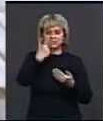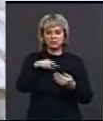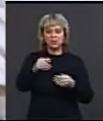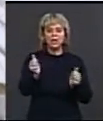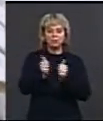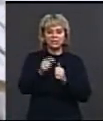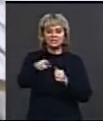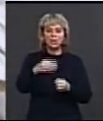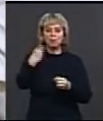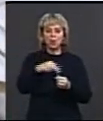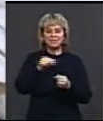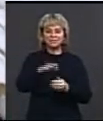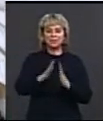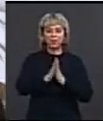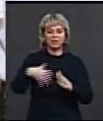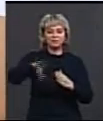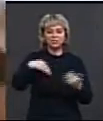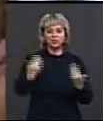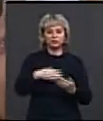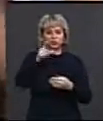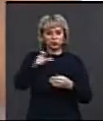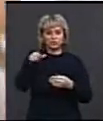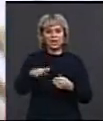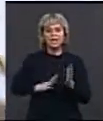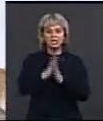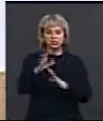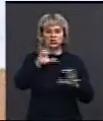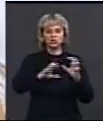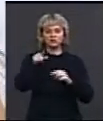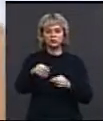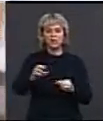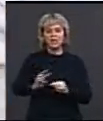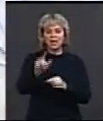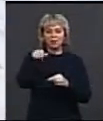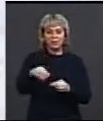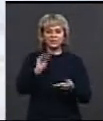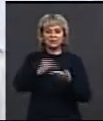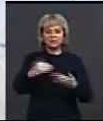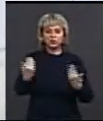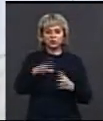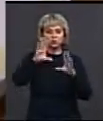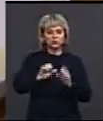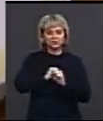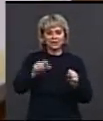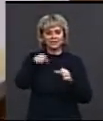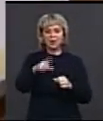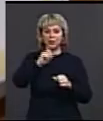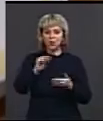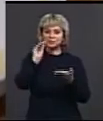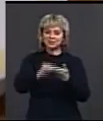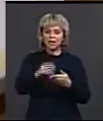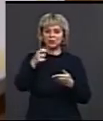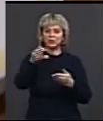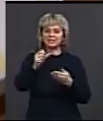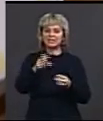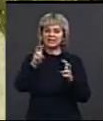и близким и молятся во благо всех живых существ, растений и животных. Лампадка – символ жизни, и тушить ее нельзя, плохой знак.